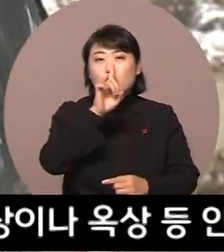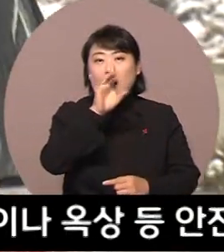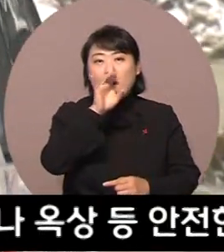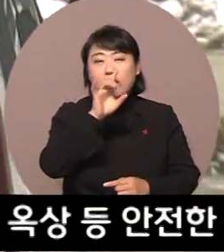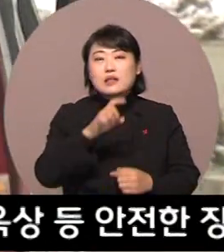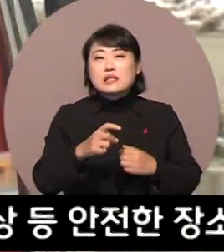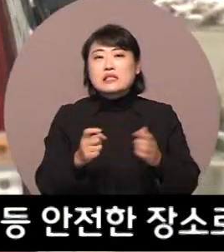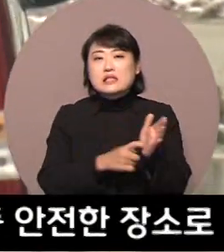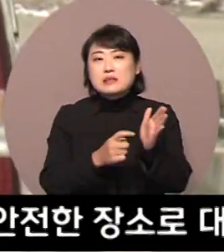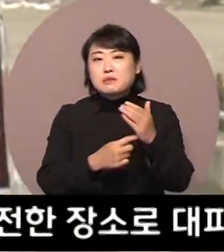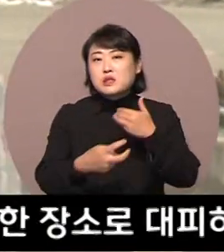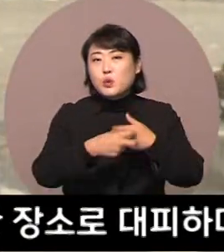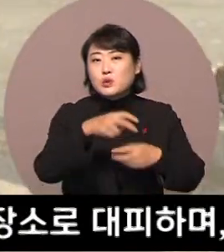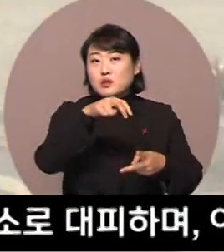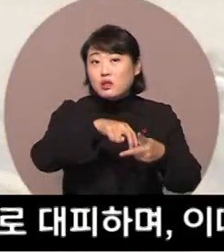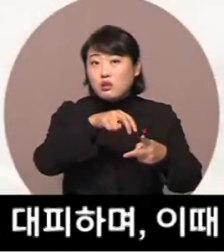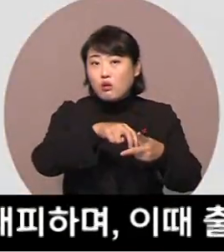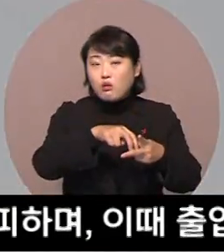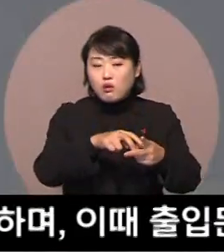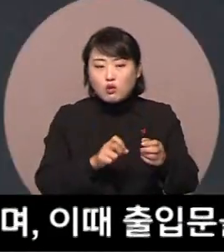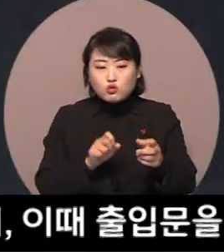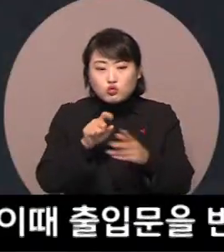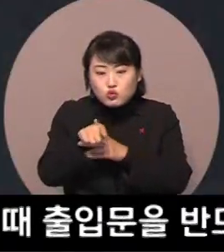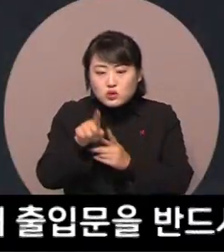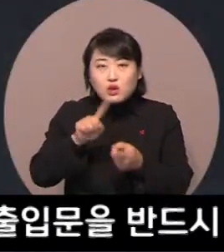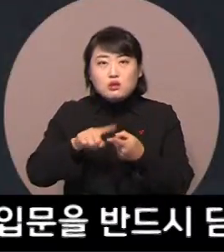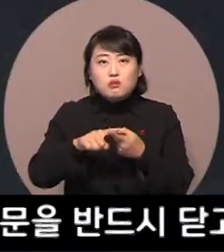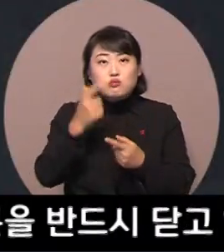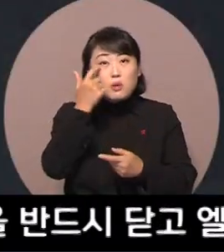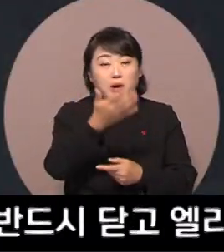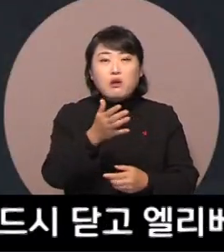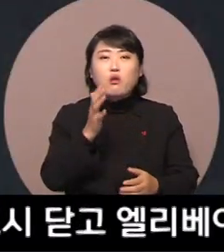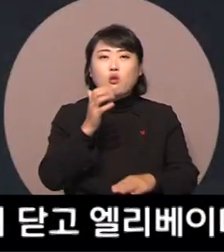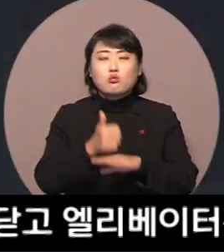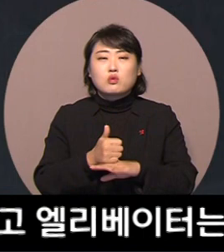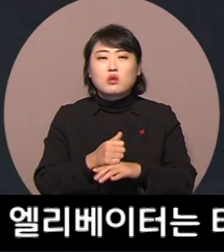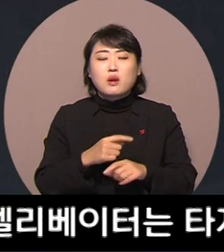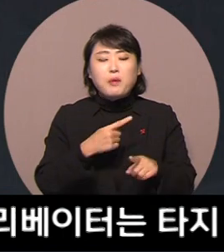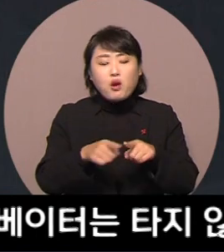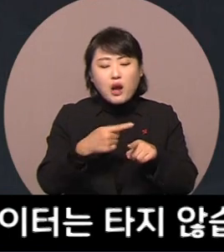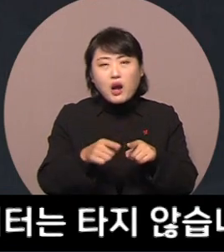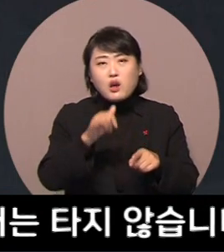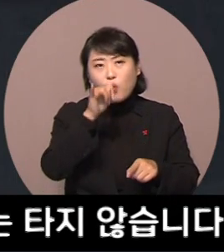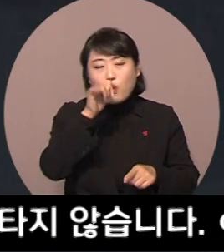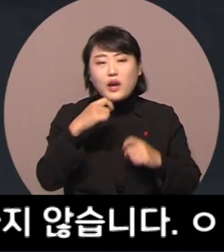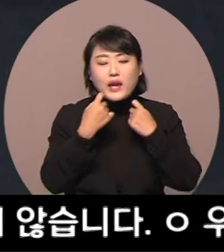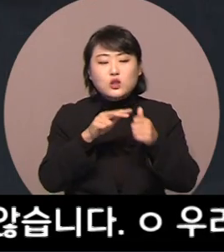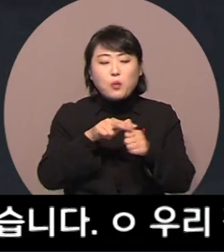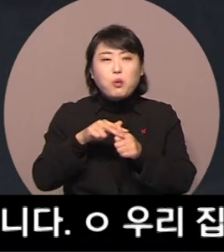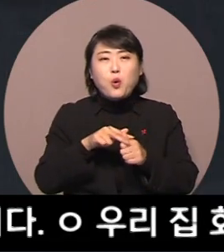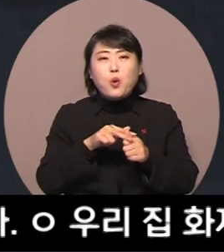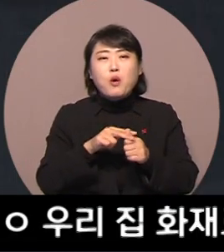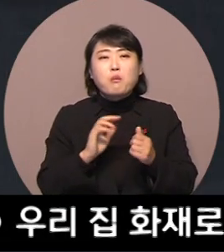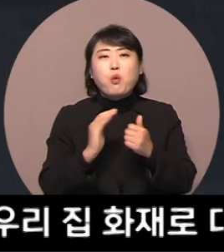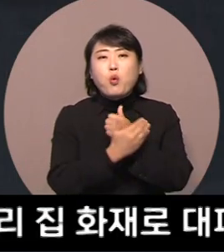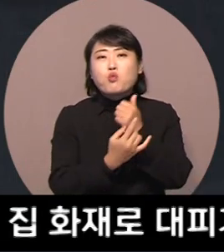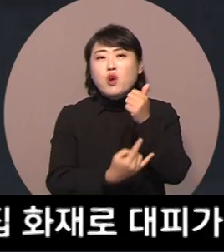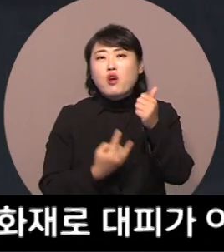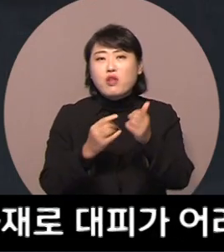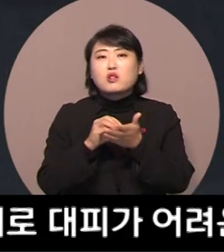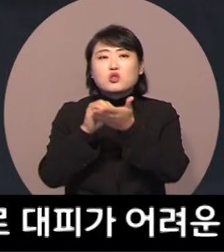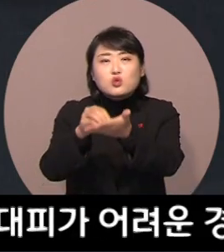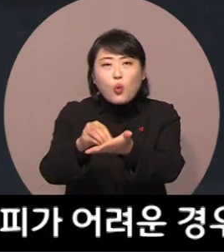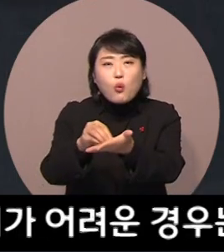개인 정보 유출 가능성을 다시 물었더니 개인 정보 영향 평가를 실시하고 개인정보 파일을 개인정보 보호위원회에